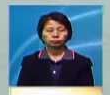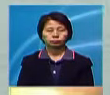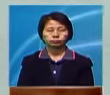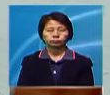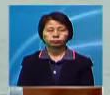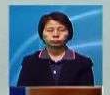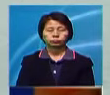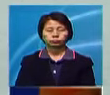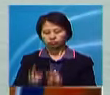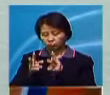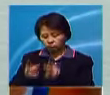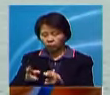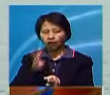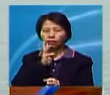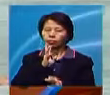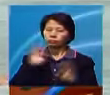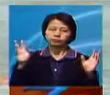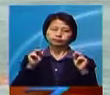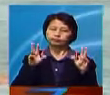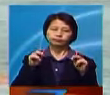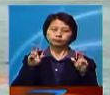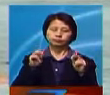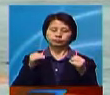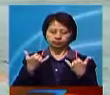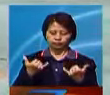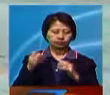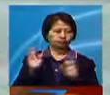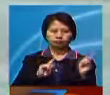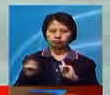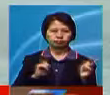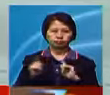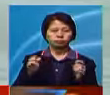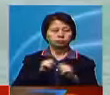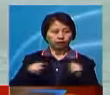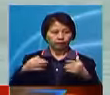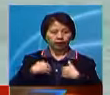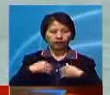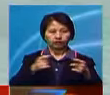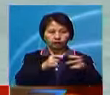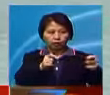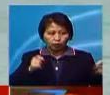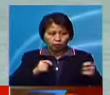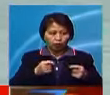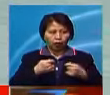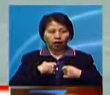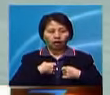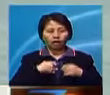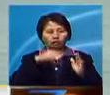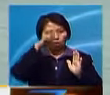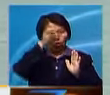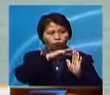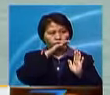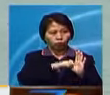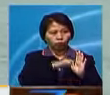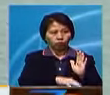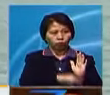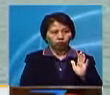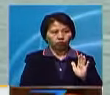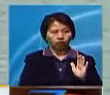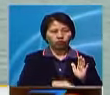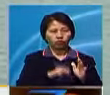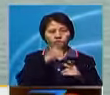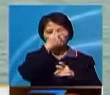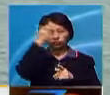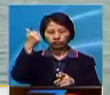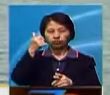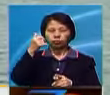Sementara itu, catuan air tidak akan dilaksanakan buat masa ini meskipun terdapat empangan yang mengalami penurunan paras air koran fenomena